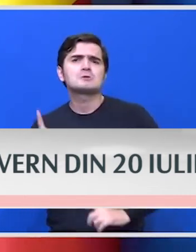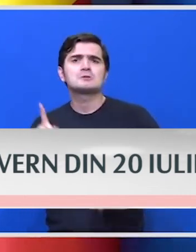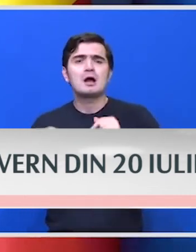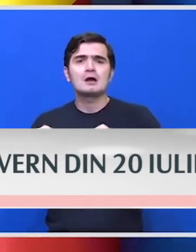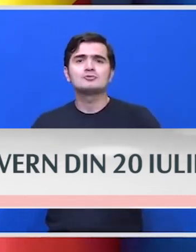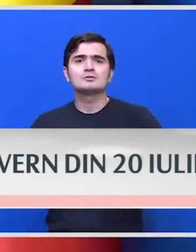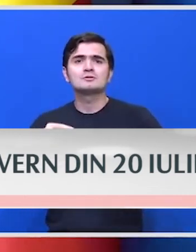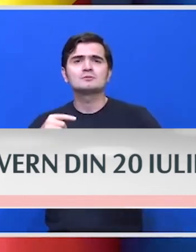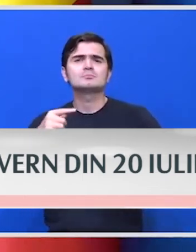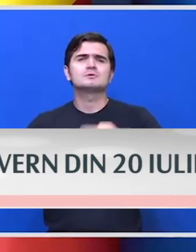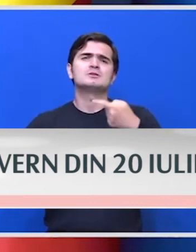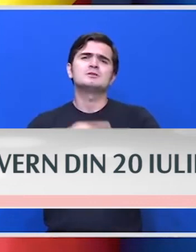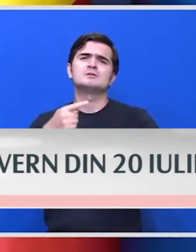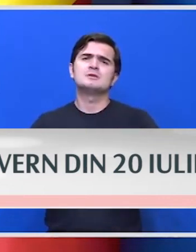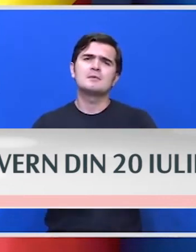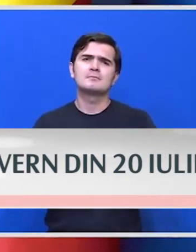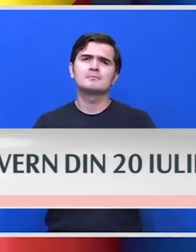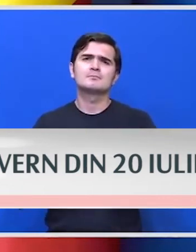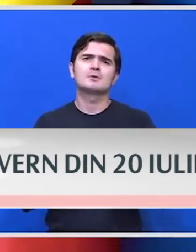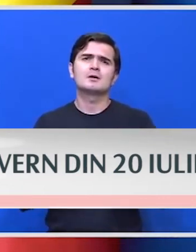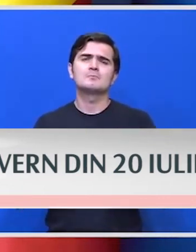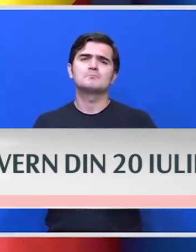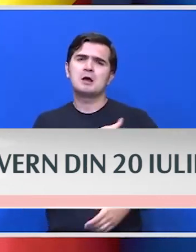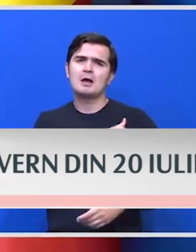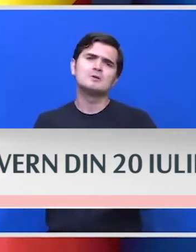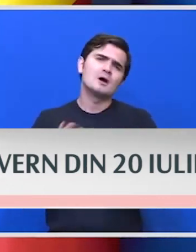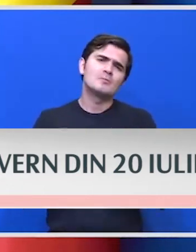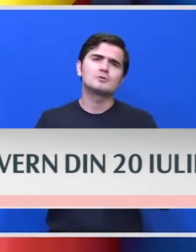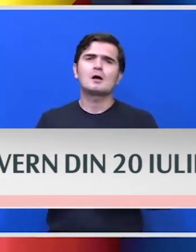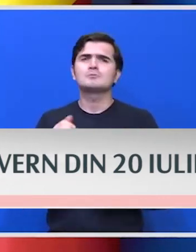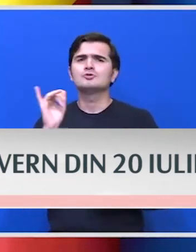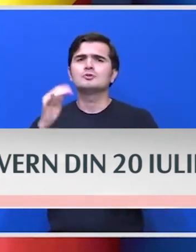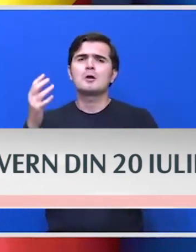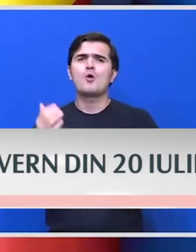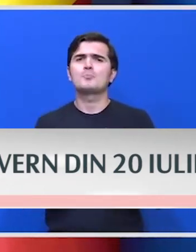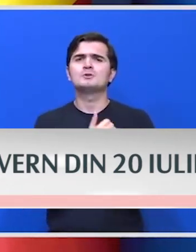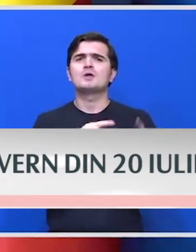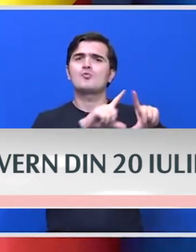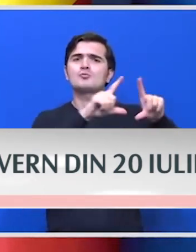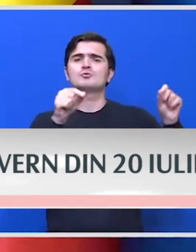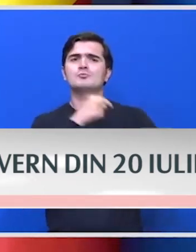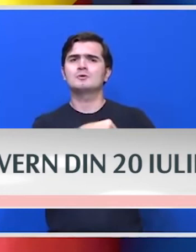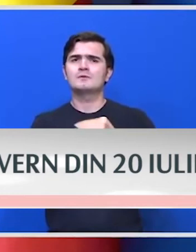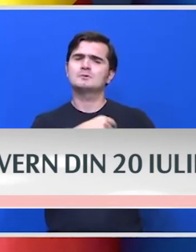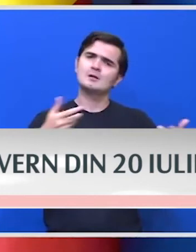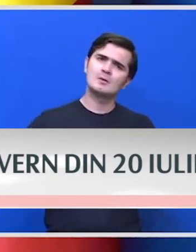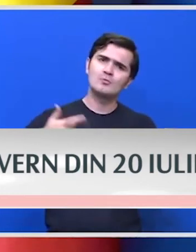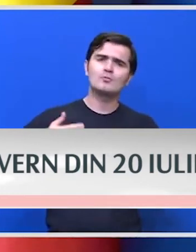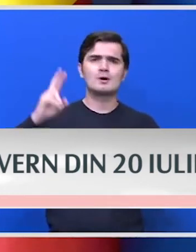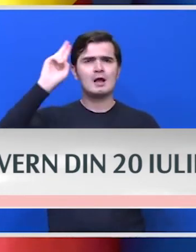sistem de joint degree poate ca un absolvent sau un deținător al unui titlu universitar să se bucure de recunoașterea acelui